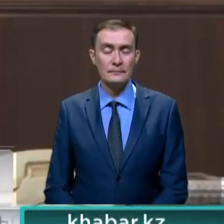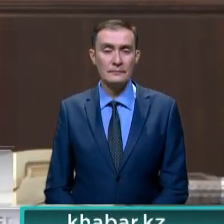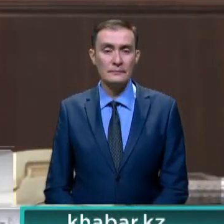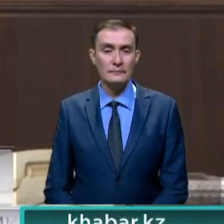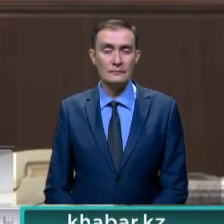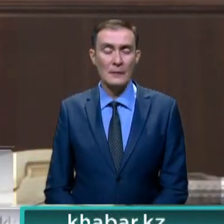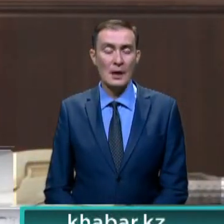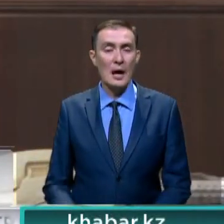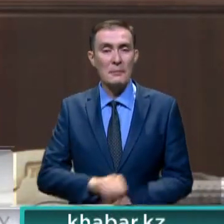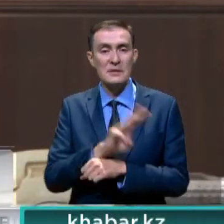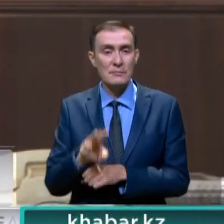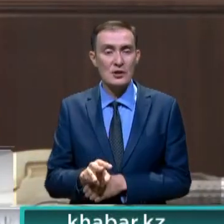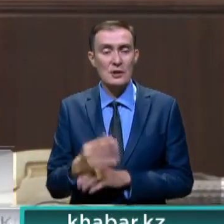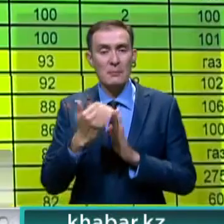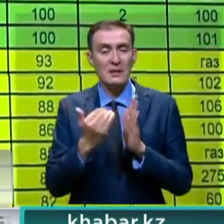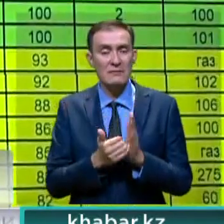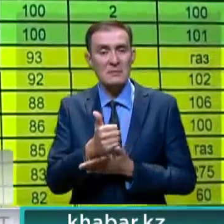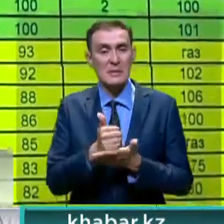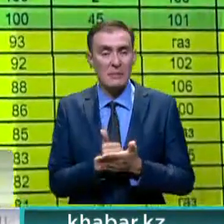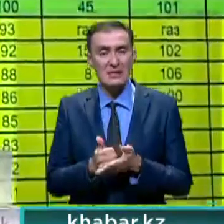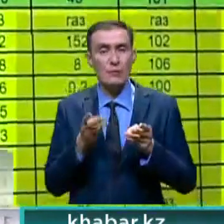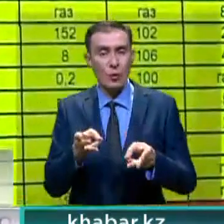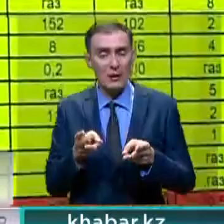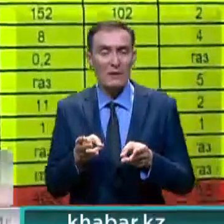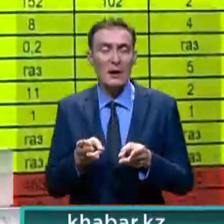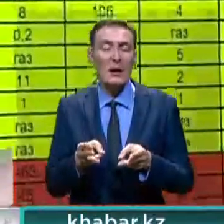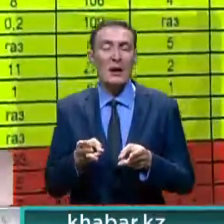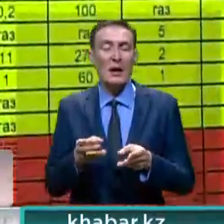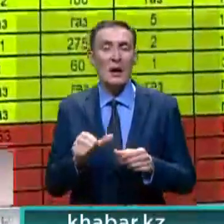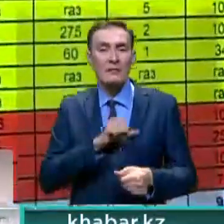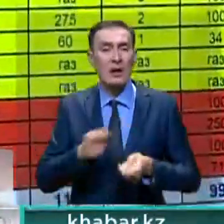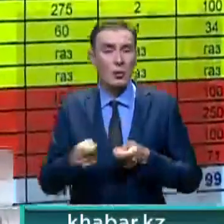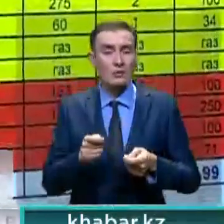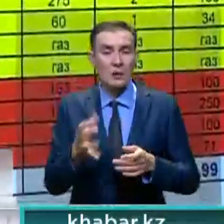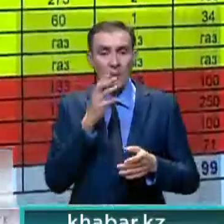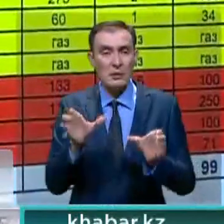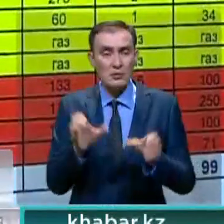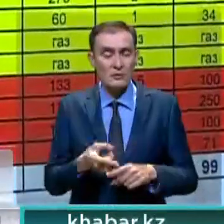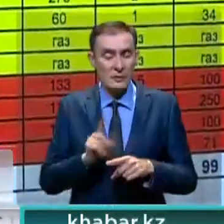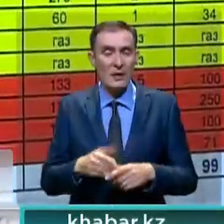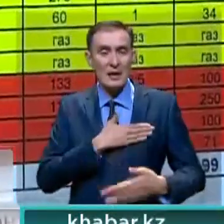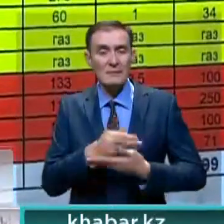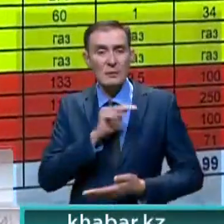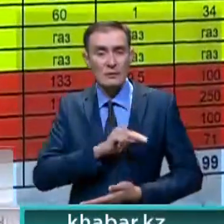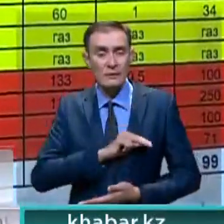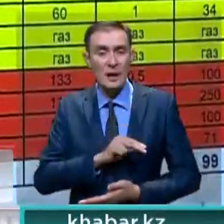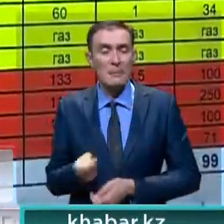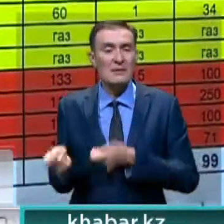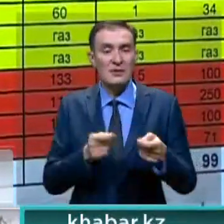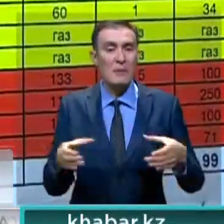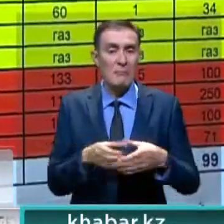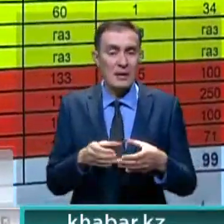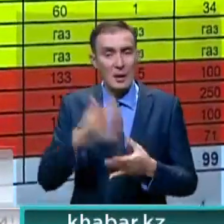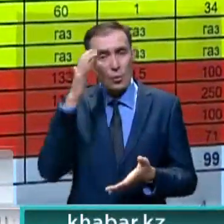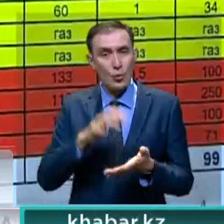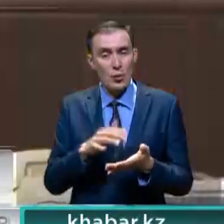уголь. Обеспечить нормативным запасом топлива все автономные теплоисточники. Активно взаимодействовать с поставщиками угля в регионах с